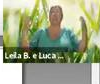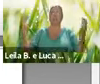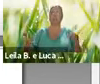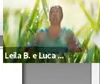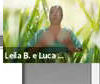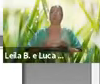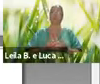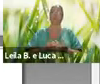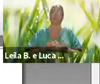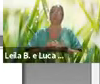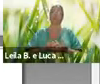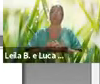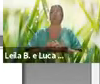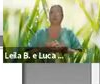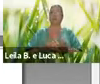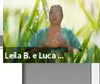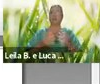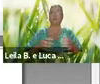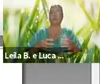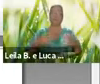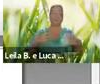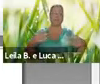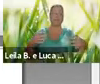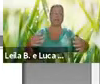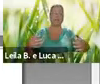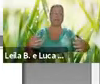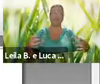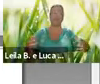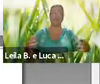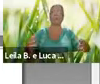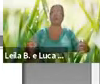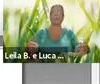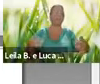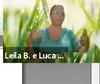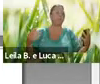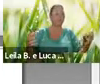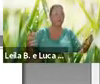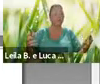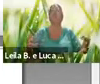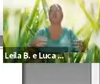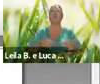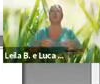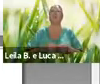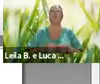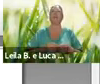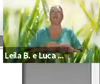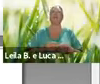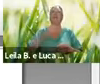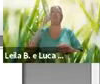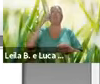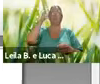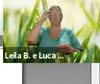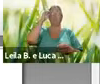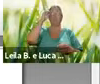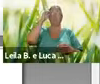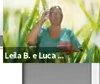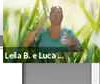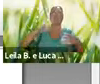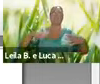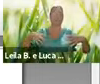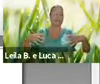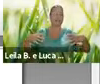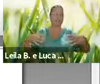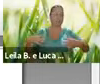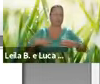dire, tutto quello che facciamo a livello medianico, medianimico, no? Diciamo così,